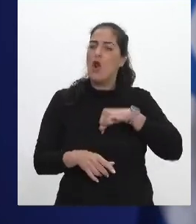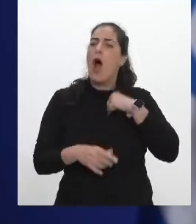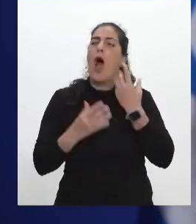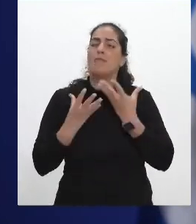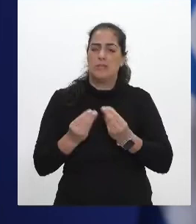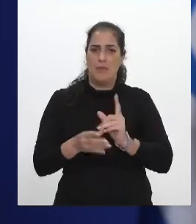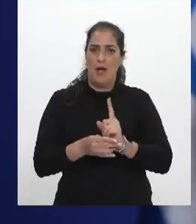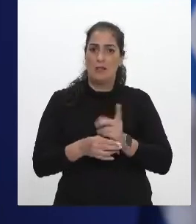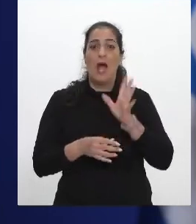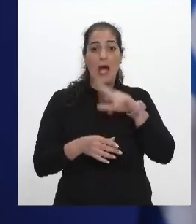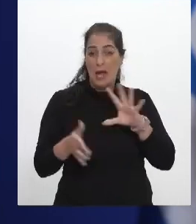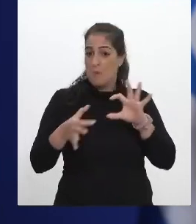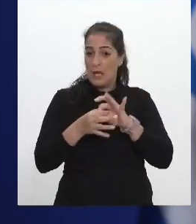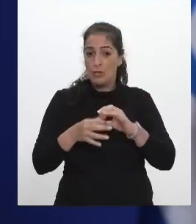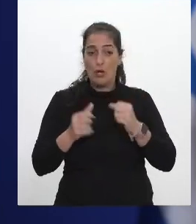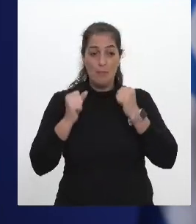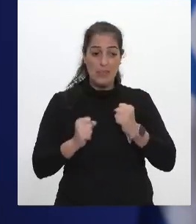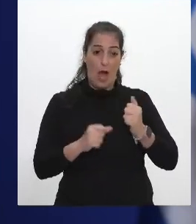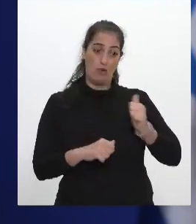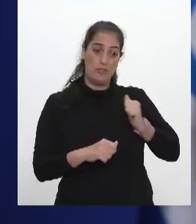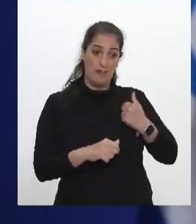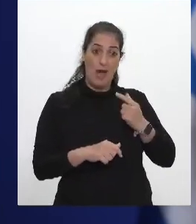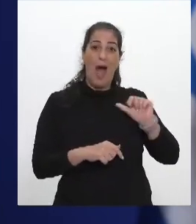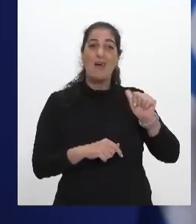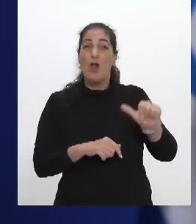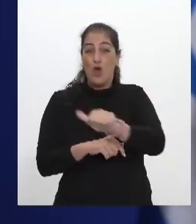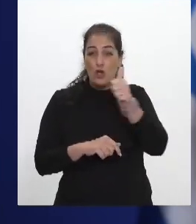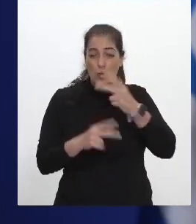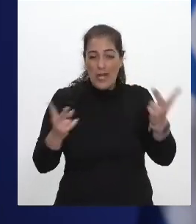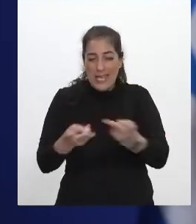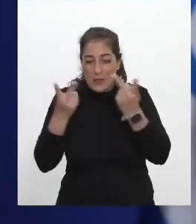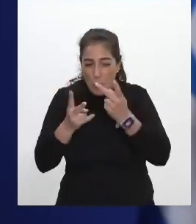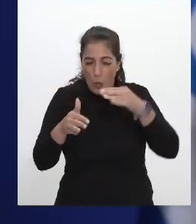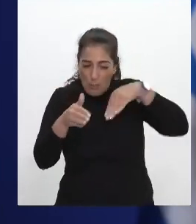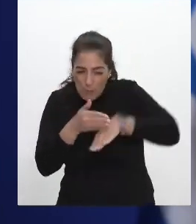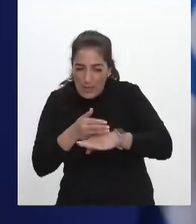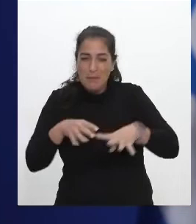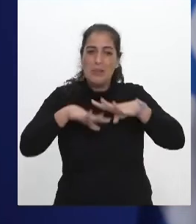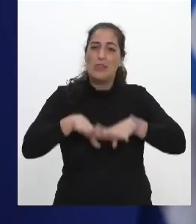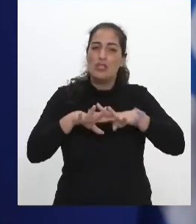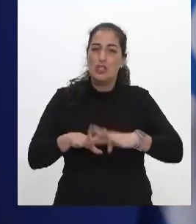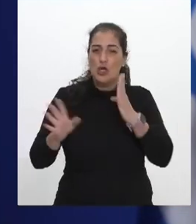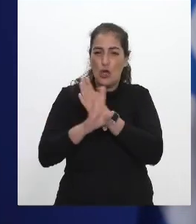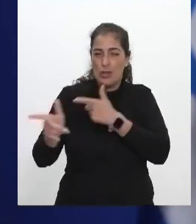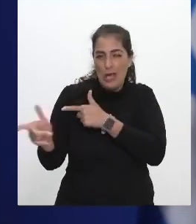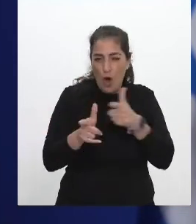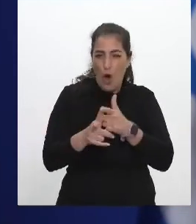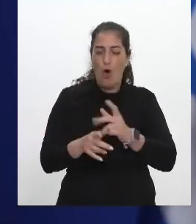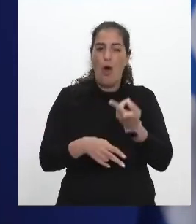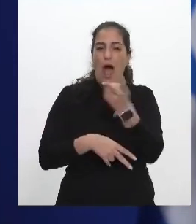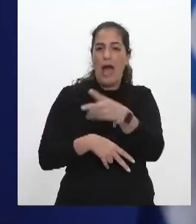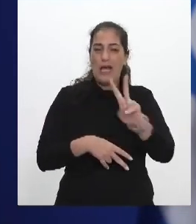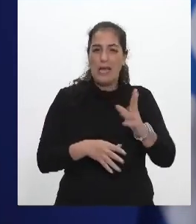זמן גם בהקשר לביטחון כוחותינו אבל קודם כל באיתור הפירים תשתיות הטרור הריגת המחבלים